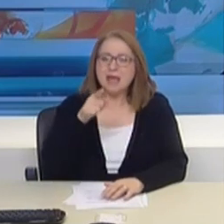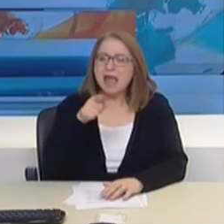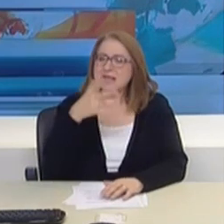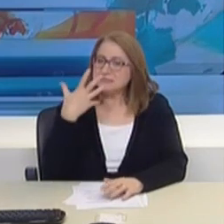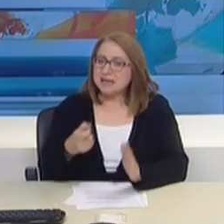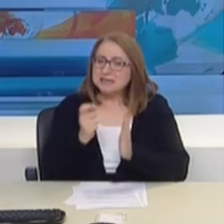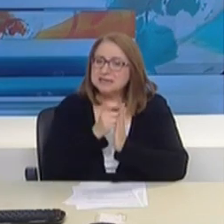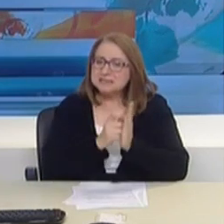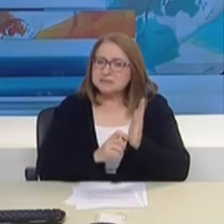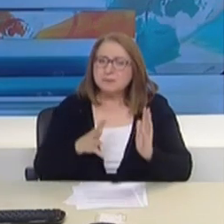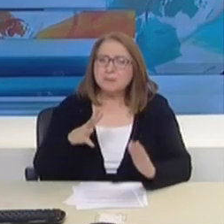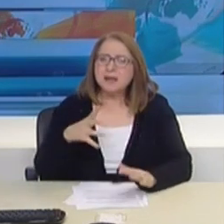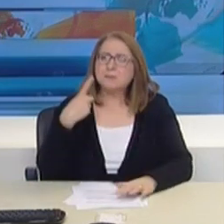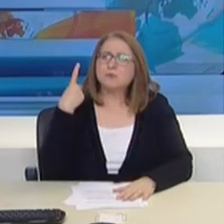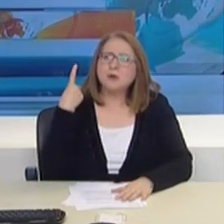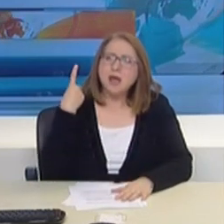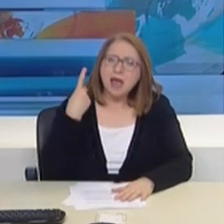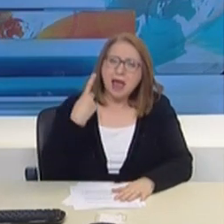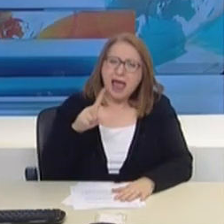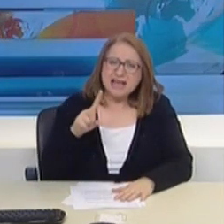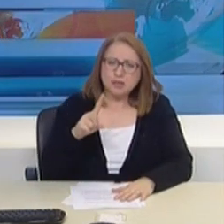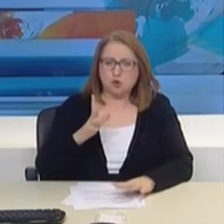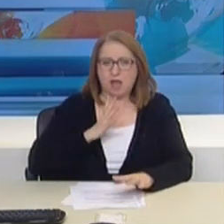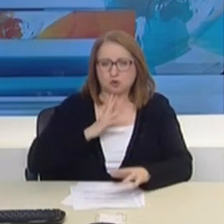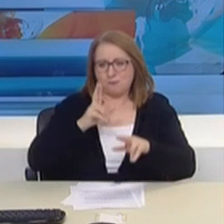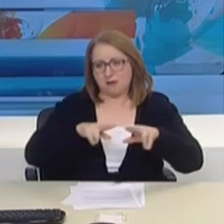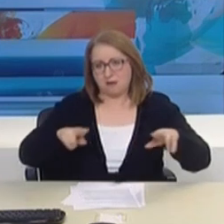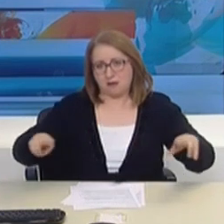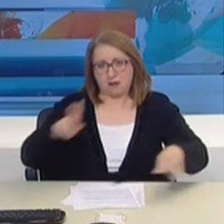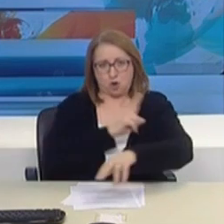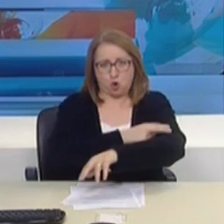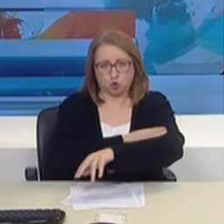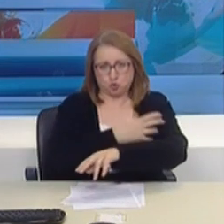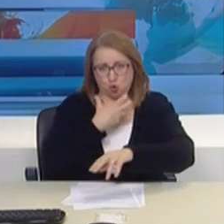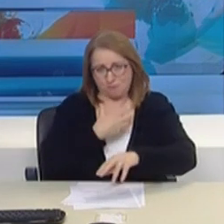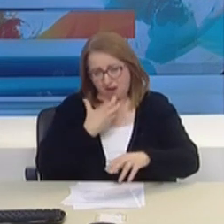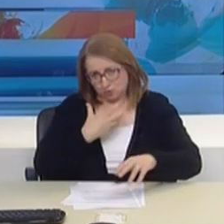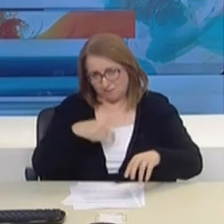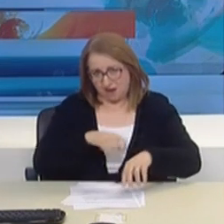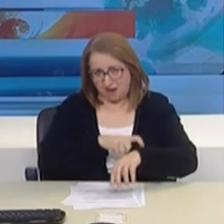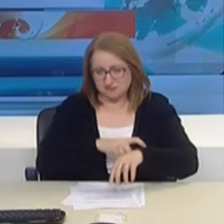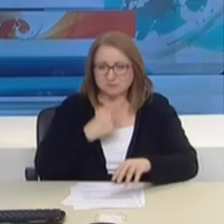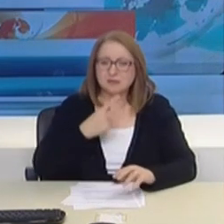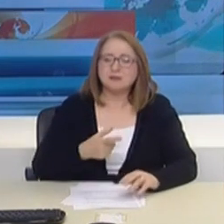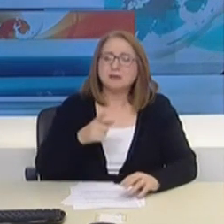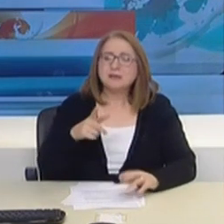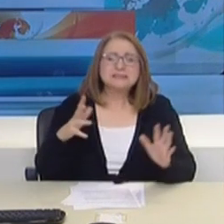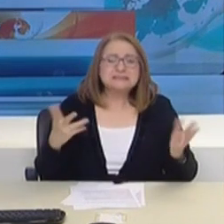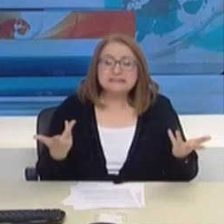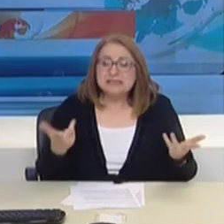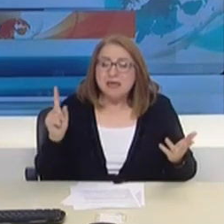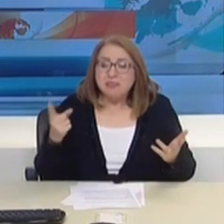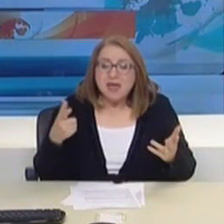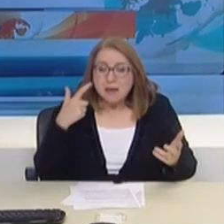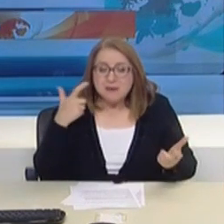από τους 100 και πλέον ασθενείς με COVID-19 στα ελληνικά νοσοκομεία και τα δεδομένα που έχετε για την αποτελεσματικότητα της θεραπείας, έχετε